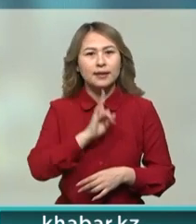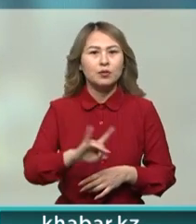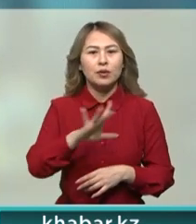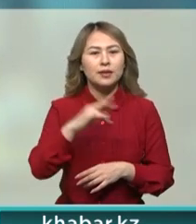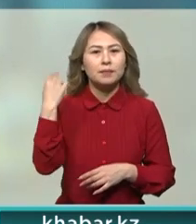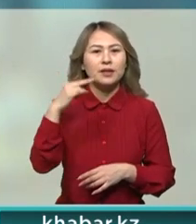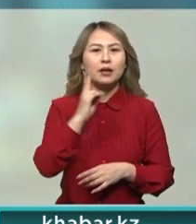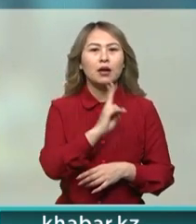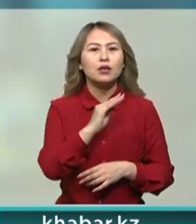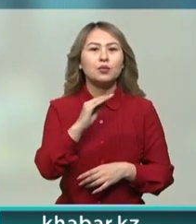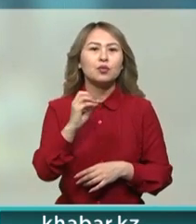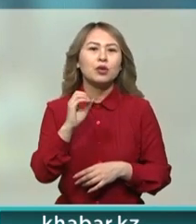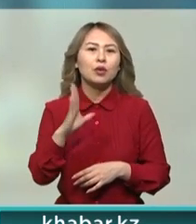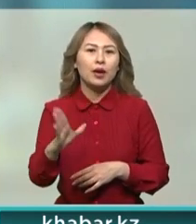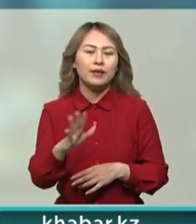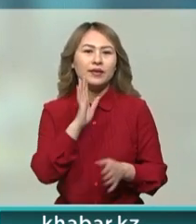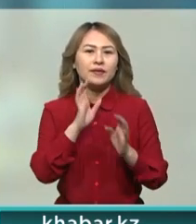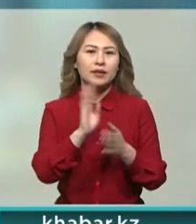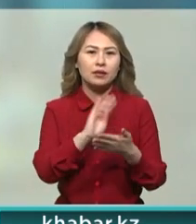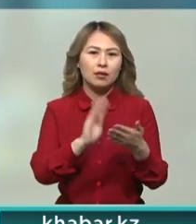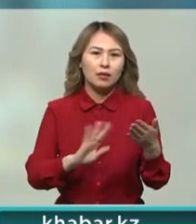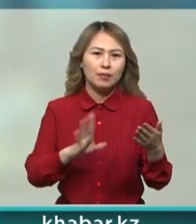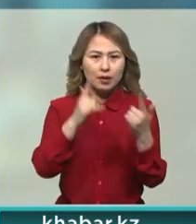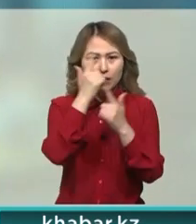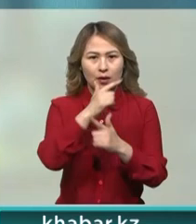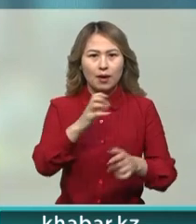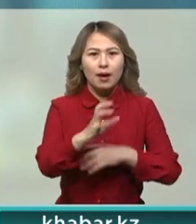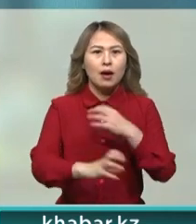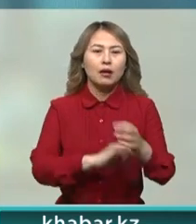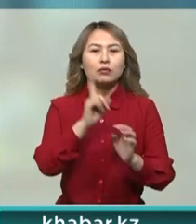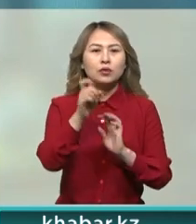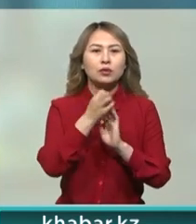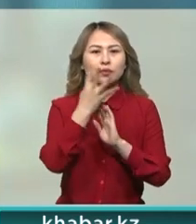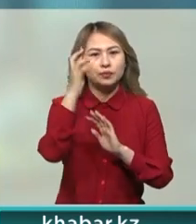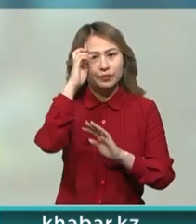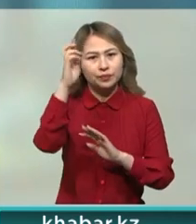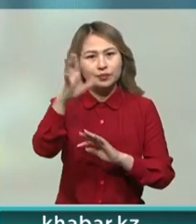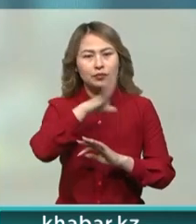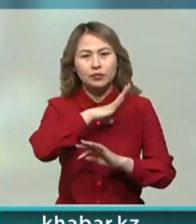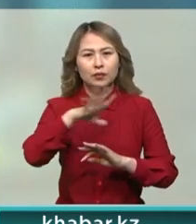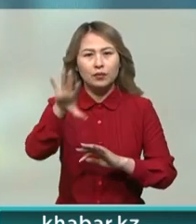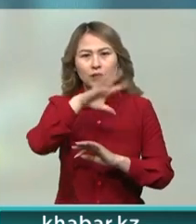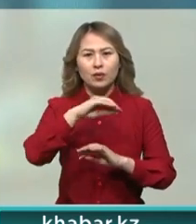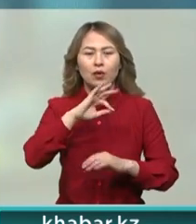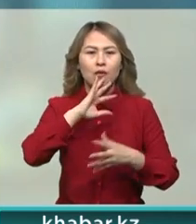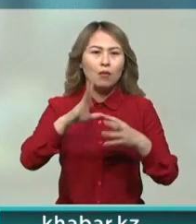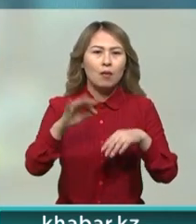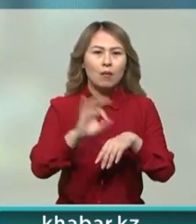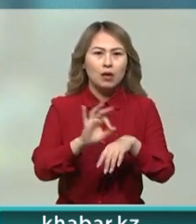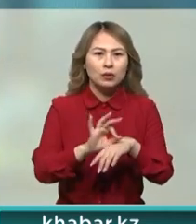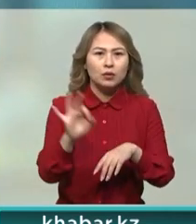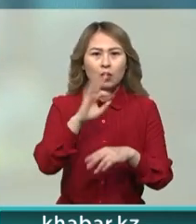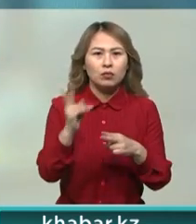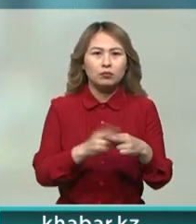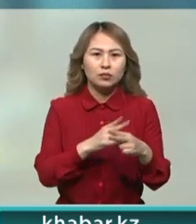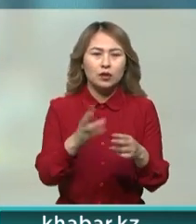Қазақстан Республикасының президенті Қасым-Жомарт Тоқаев Твиттердегі парақшасында хабарлады. Әлемнің 114 мемлекетін жалмаған қауіпті